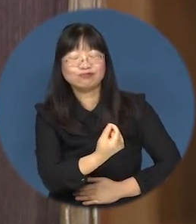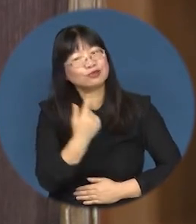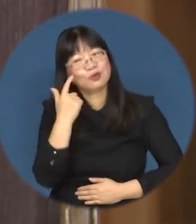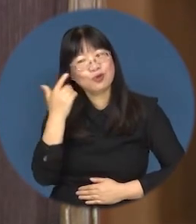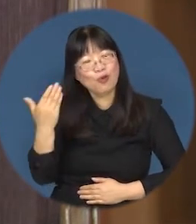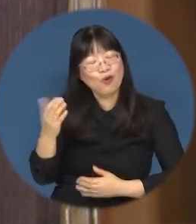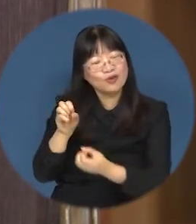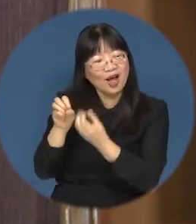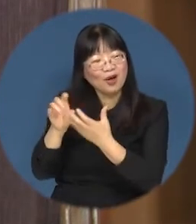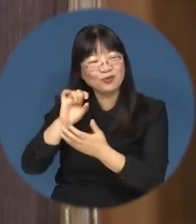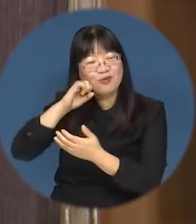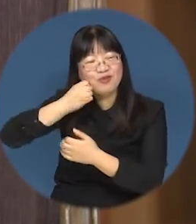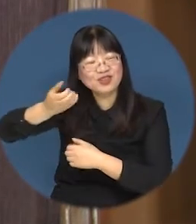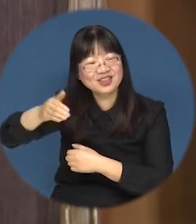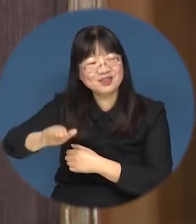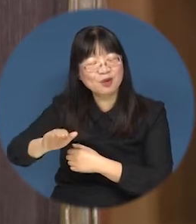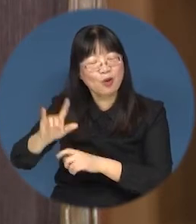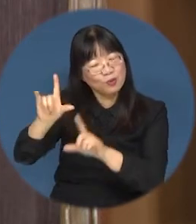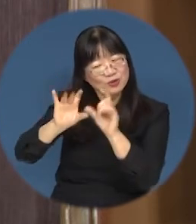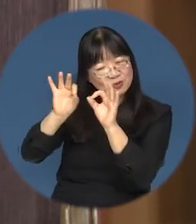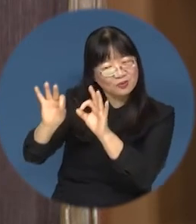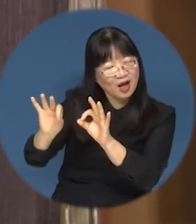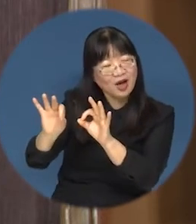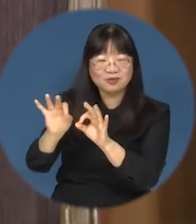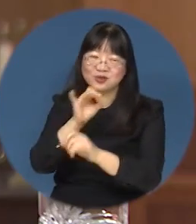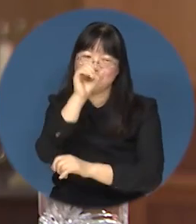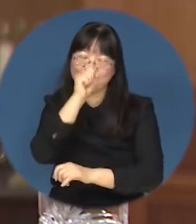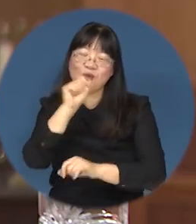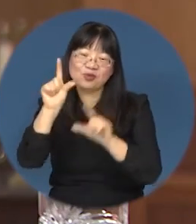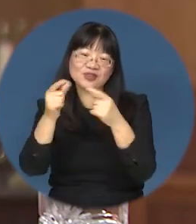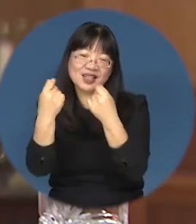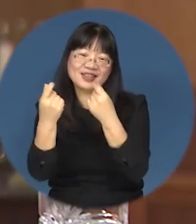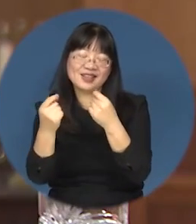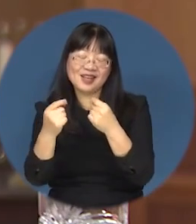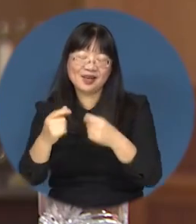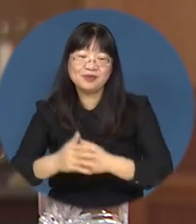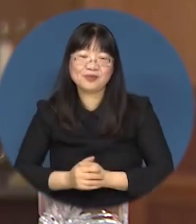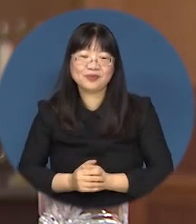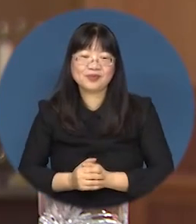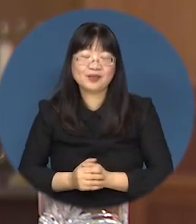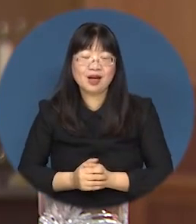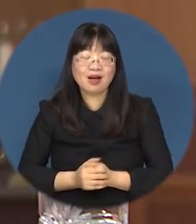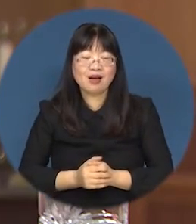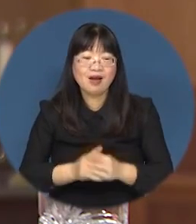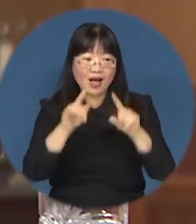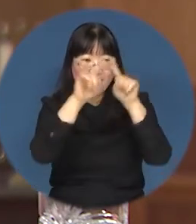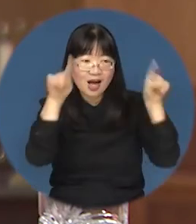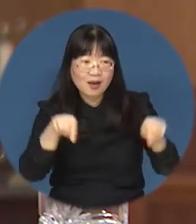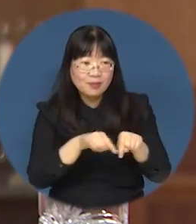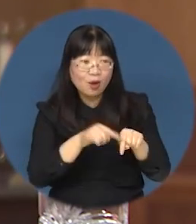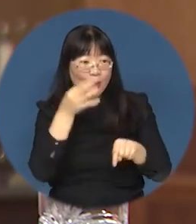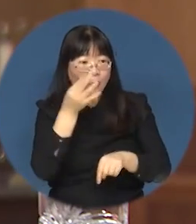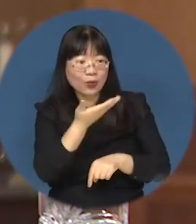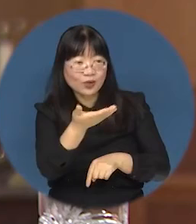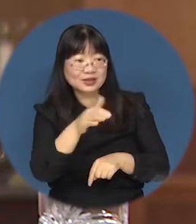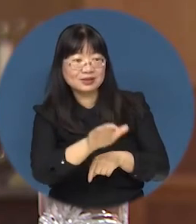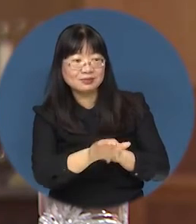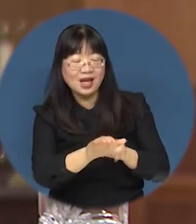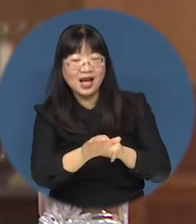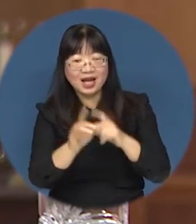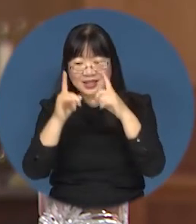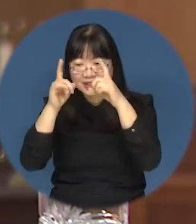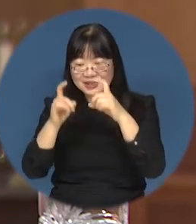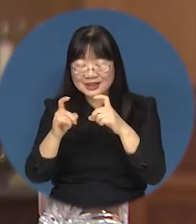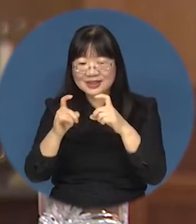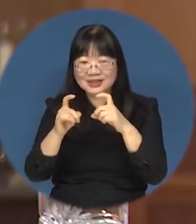예. 아주 상당히 그 좋은 피사체입니다. 그 우리 화면으로 보겠습니다만은 작가님 찍으신 사진 중에